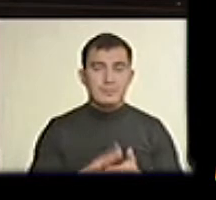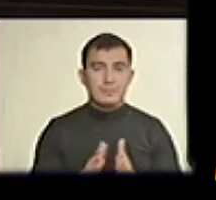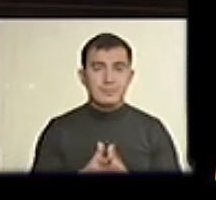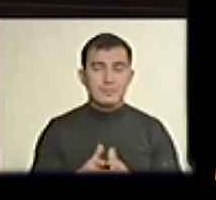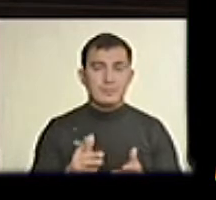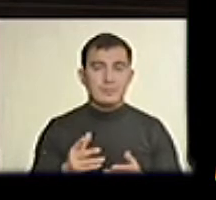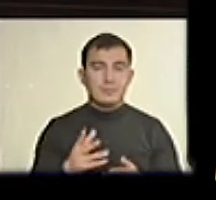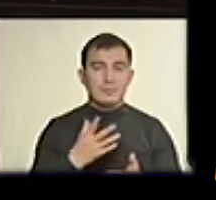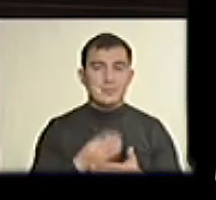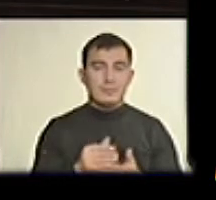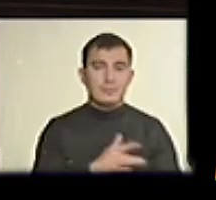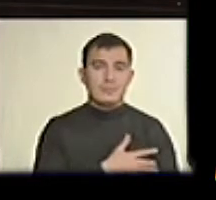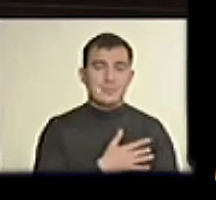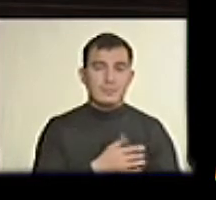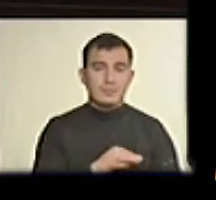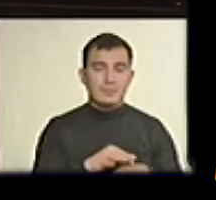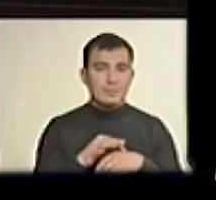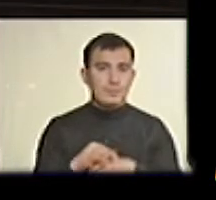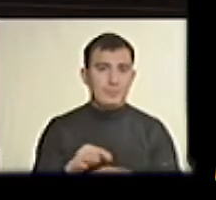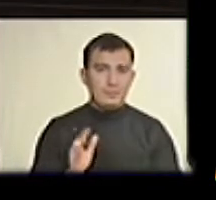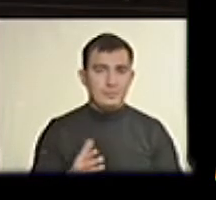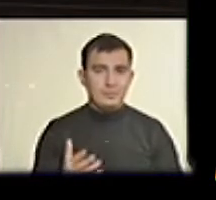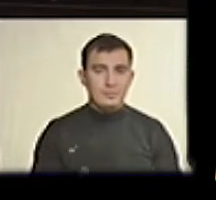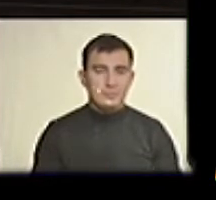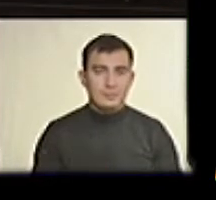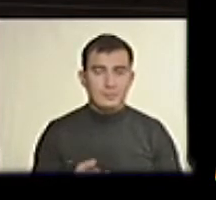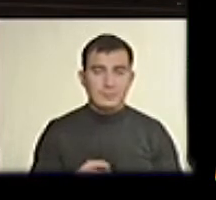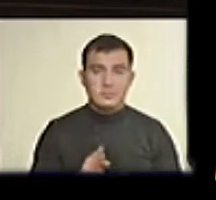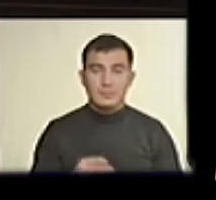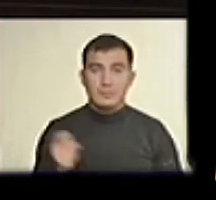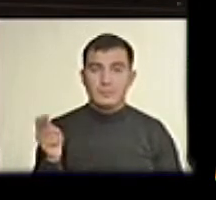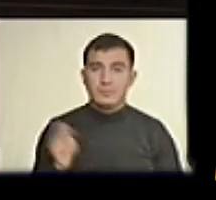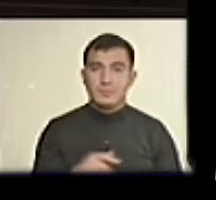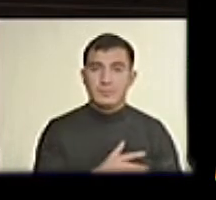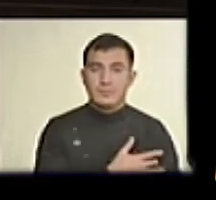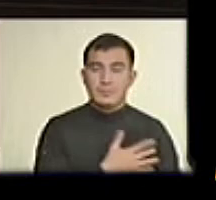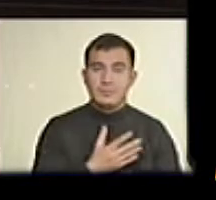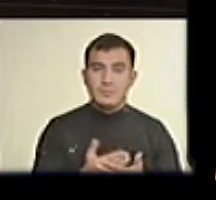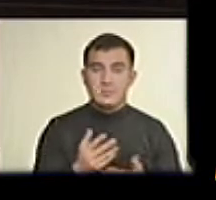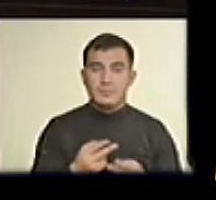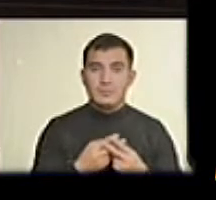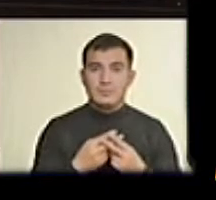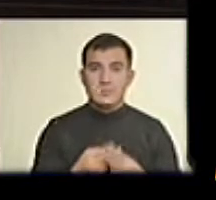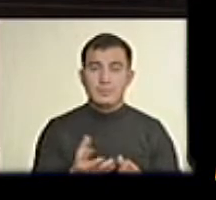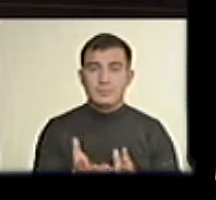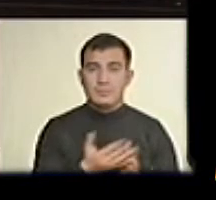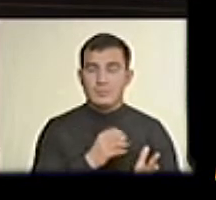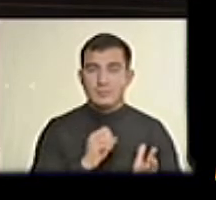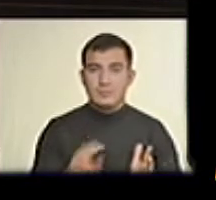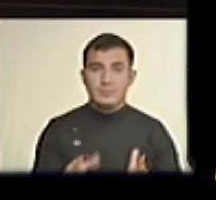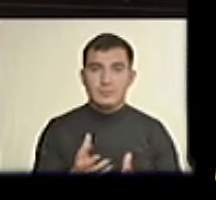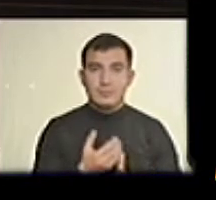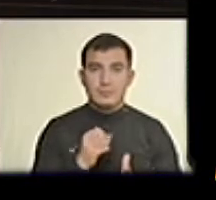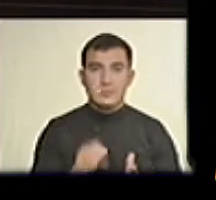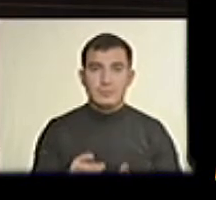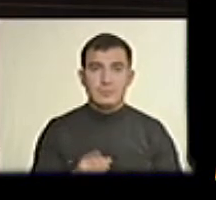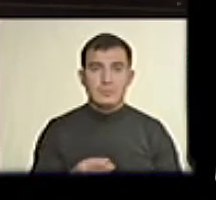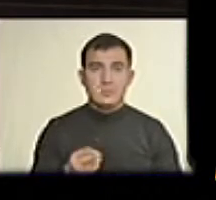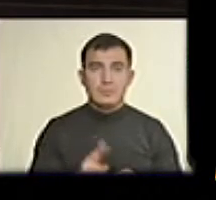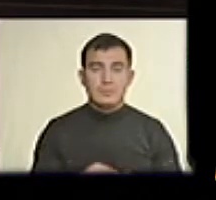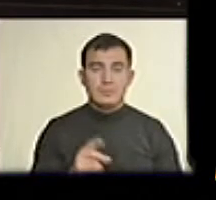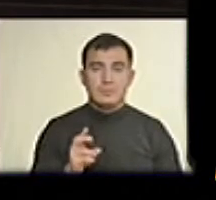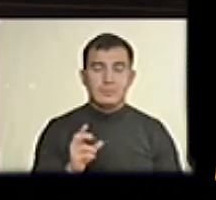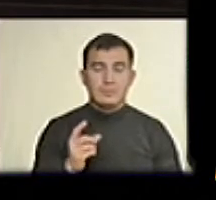imzolash uchun o'z elchilarini jo'natadi. Hatto o'sha kelgan elchilarini zindonga tashlashi lozimligi haqida ham u Buxoro